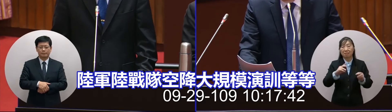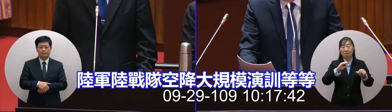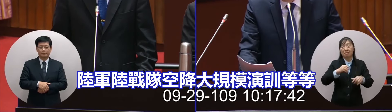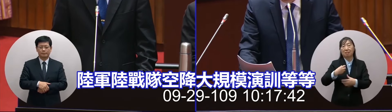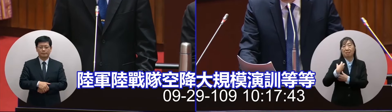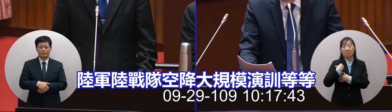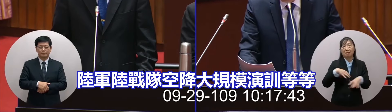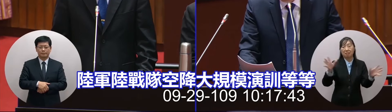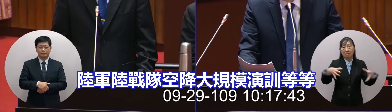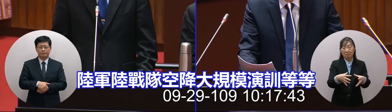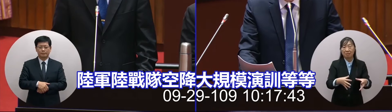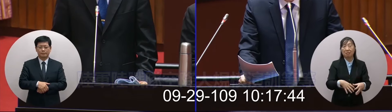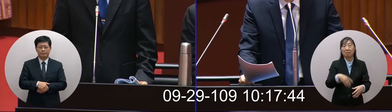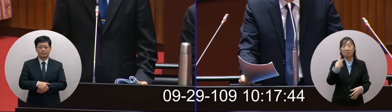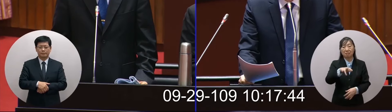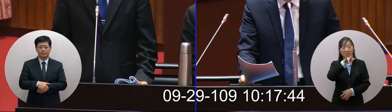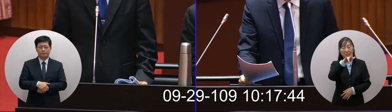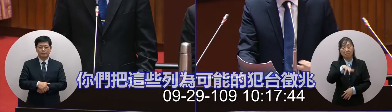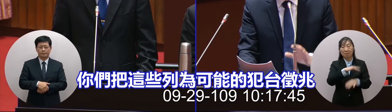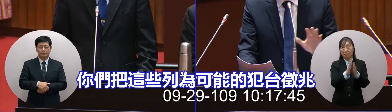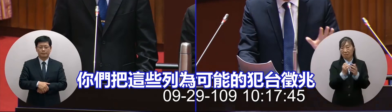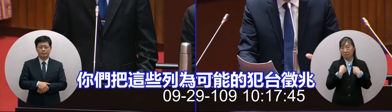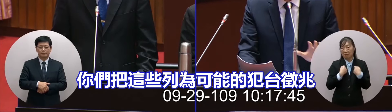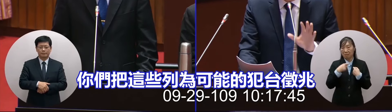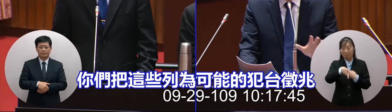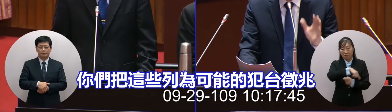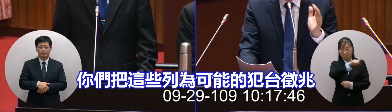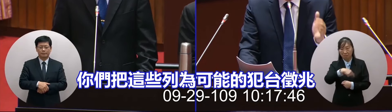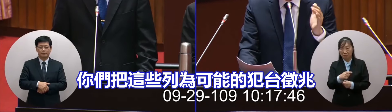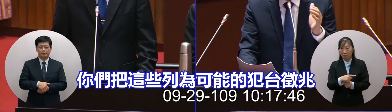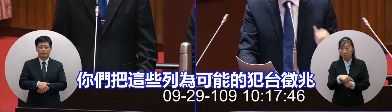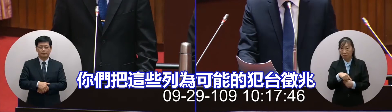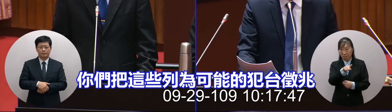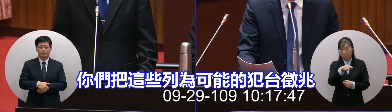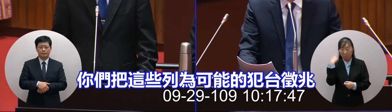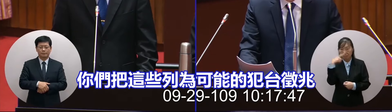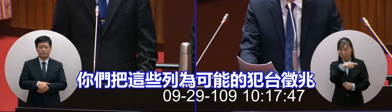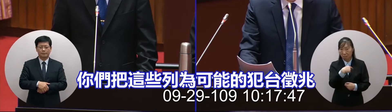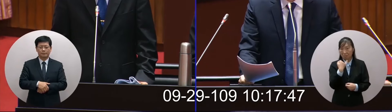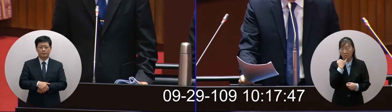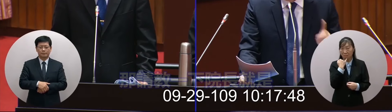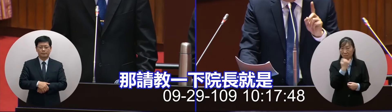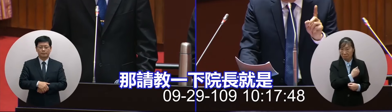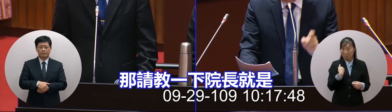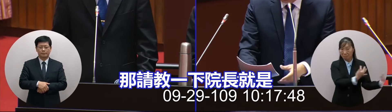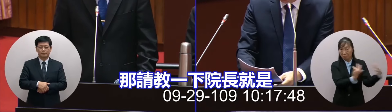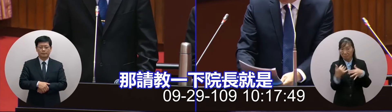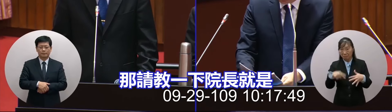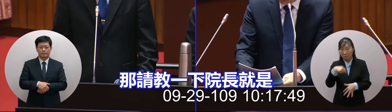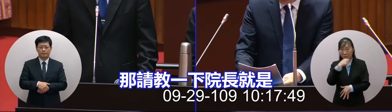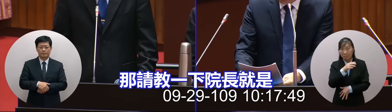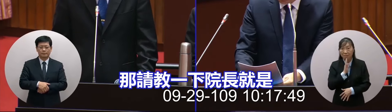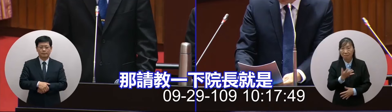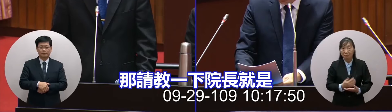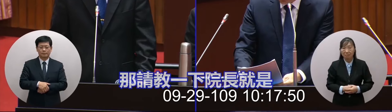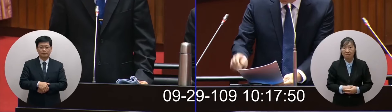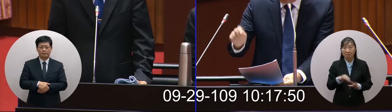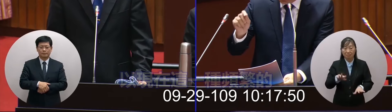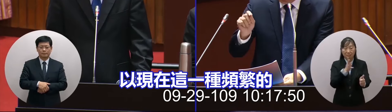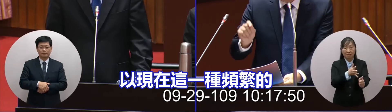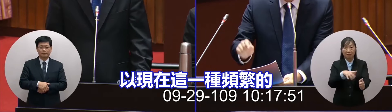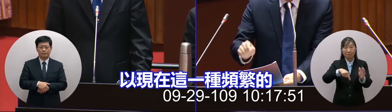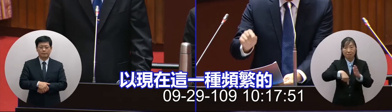空降大规模演训等等，你们把这些列为可能的犯台征兆了啊。那我要请教一下院长啊，就